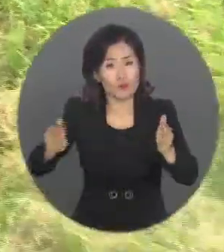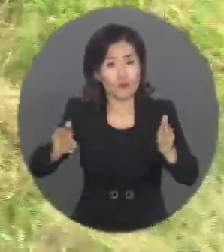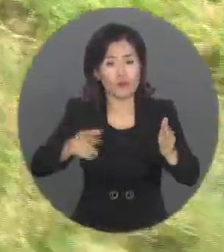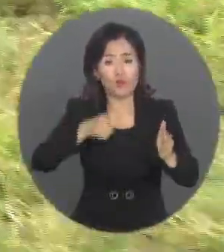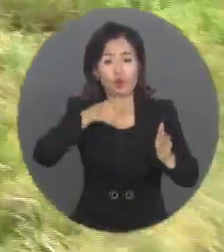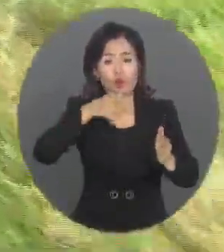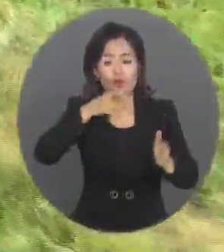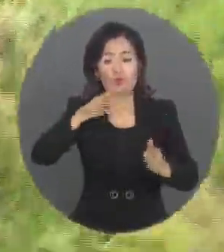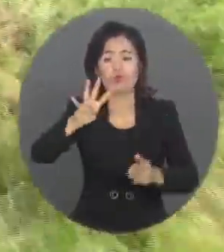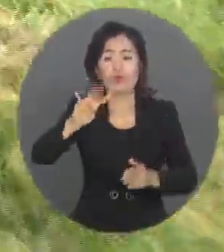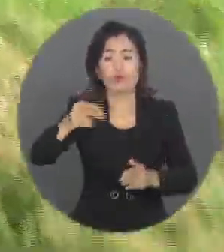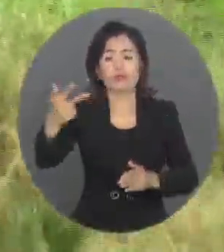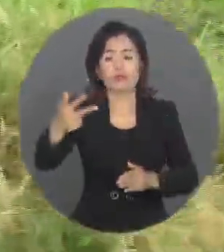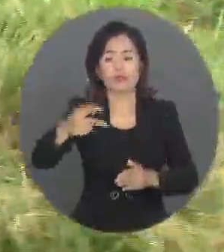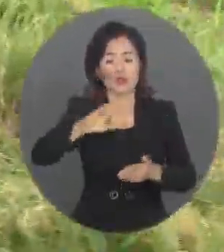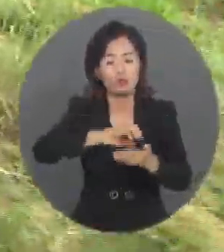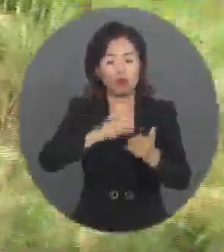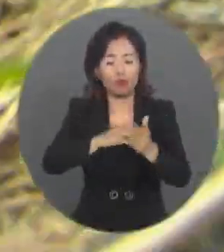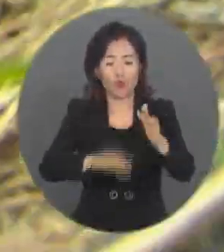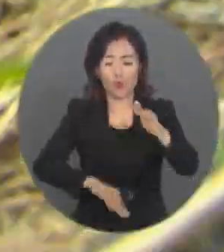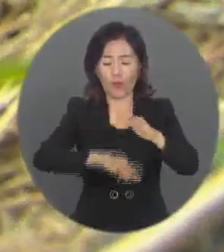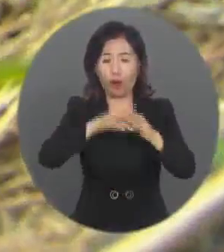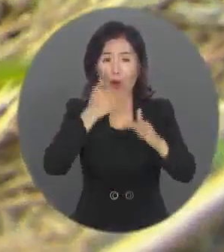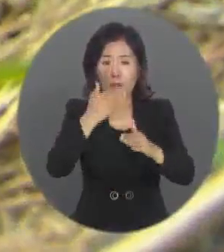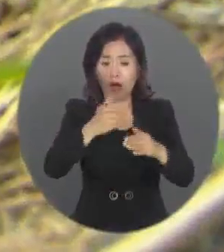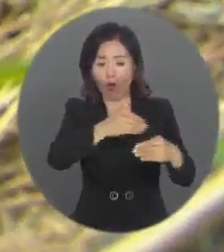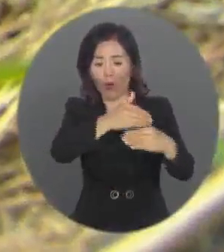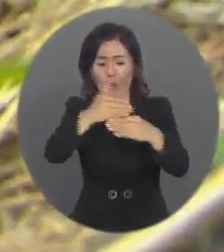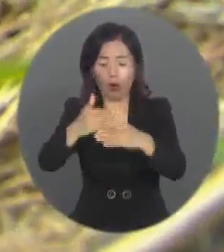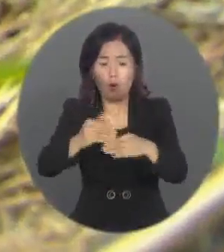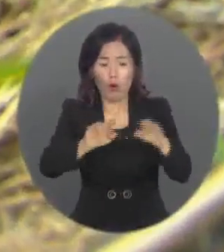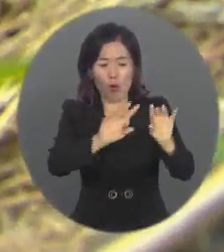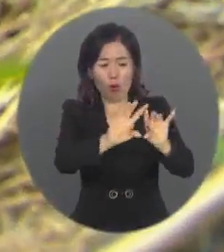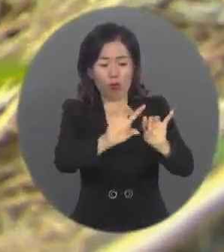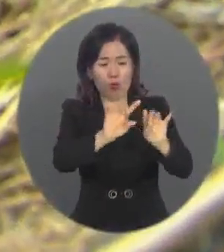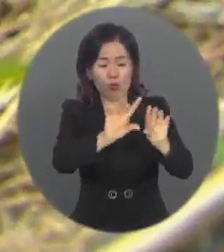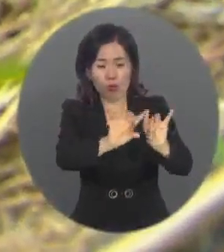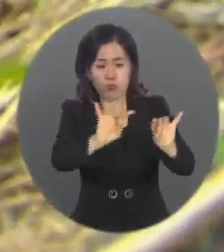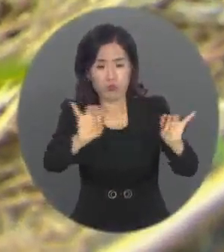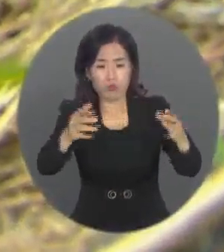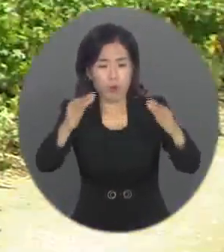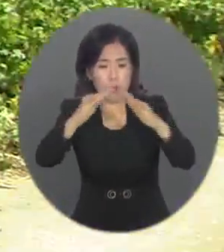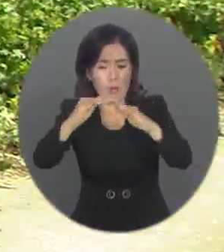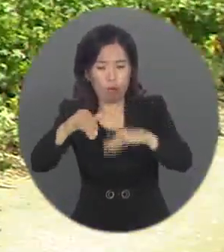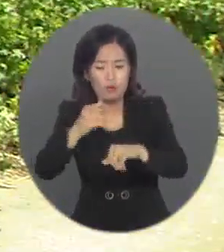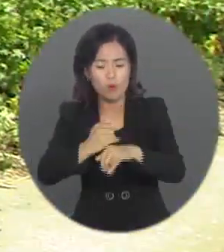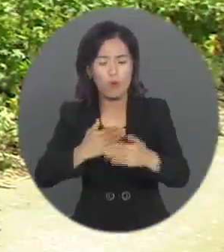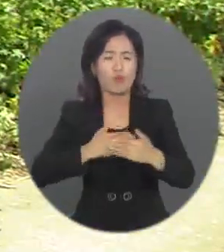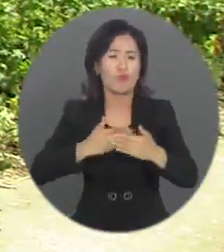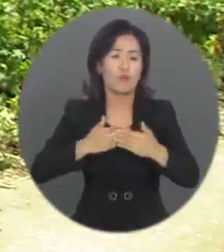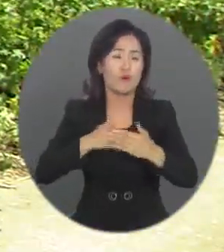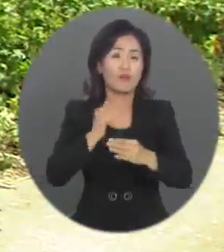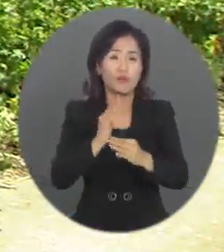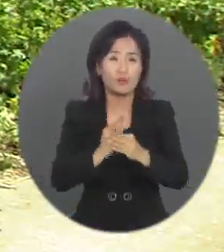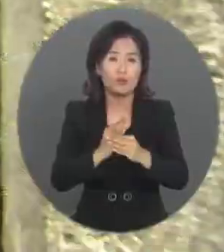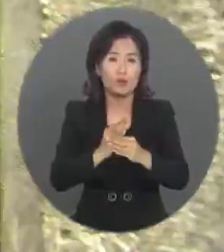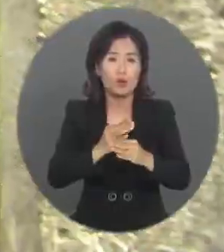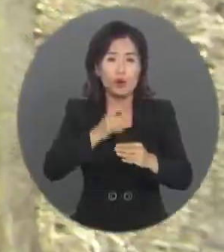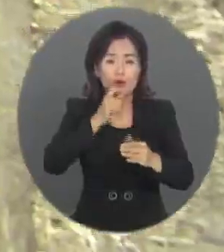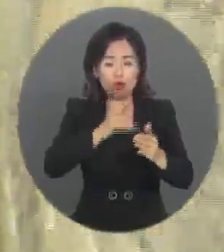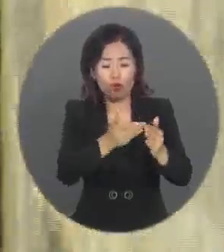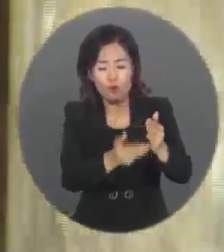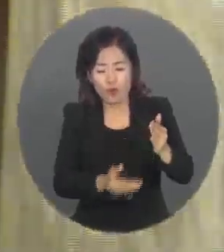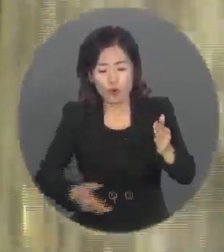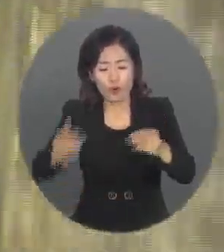물 4만 7천 톤을 저장할 수 있는데 제방이 군데군데 내려앉아 집안이 불안정해 보입니다. 물길을